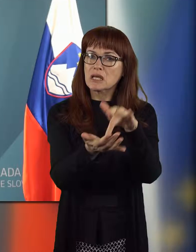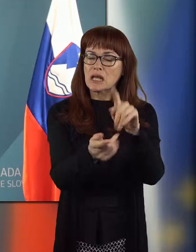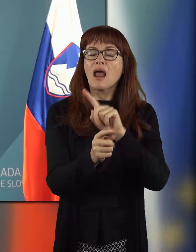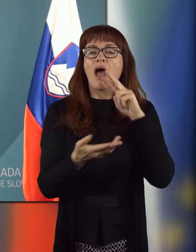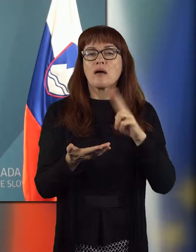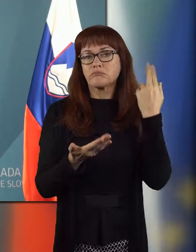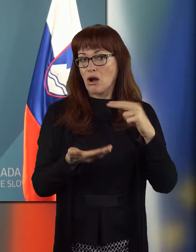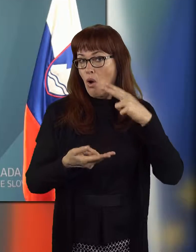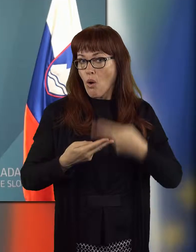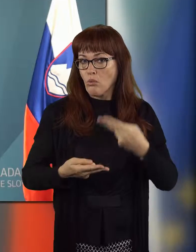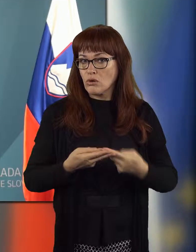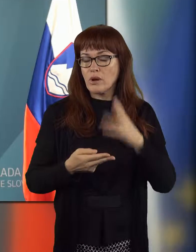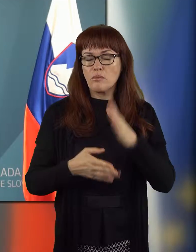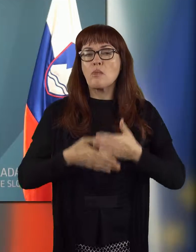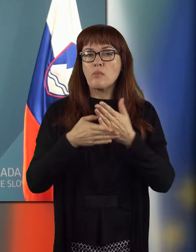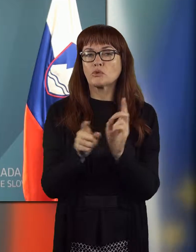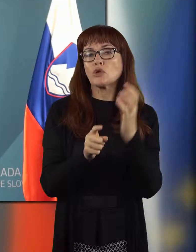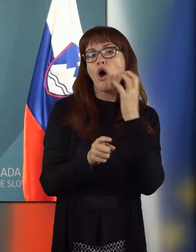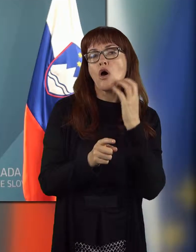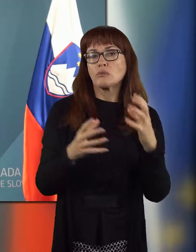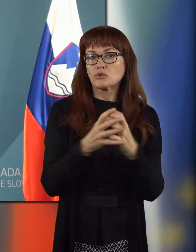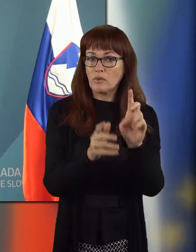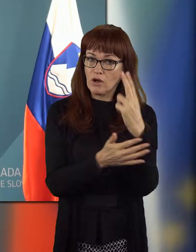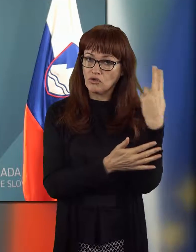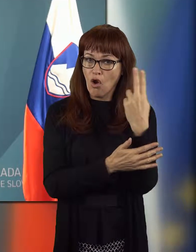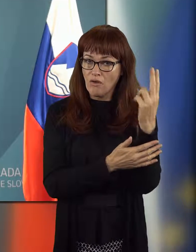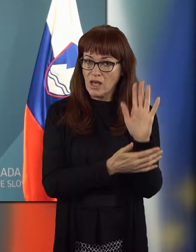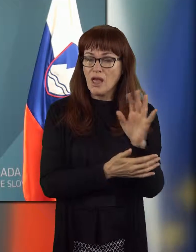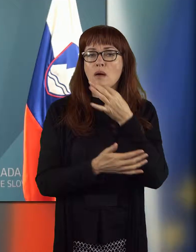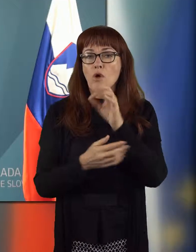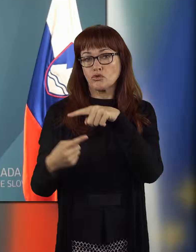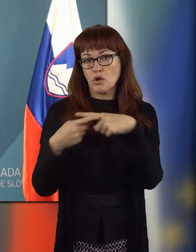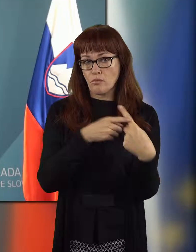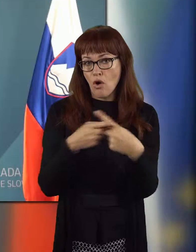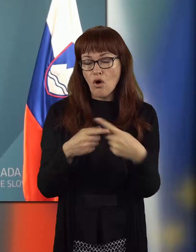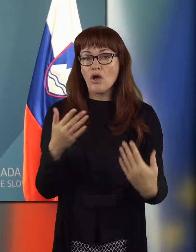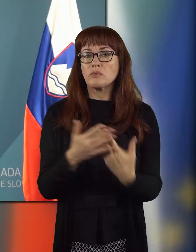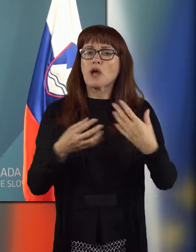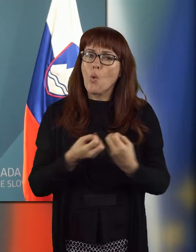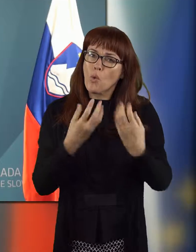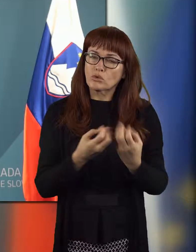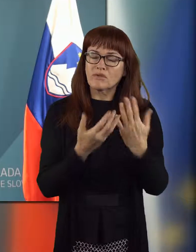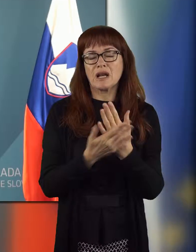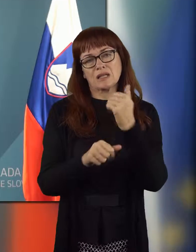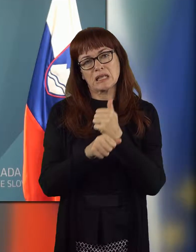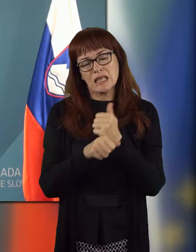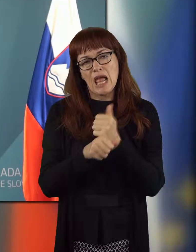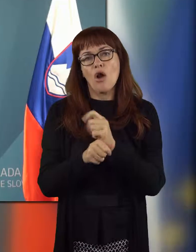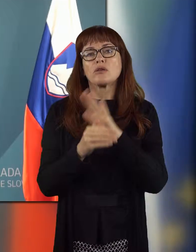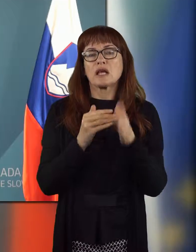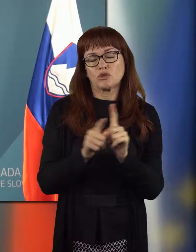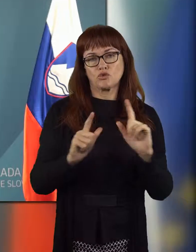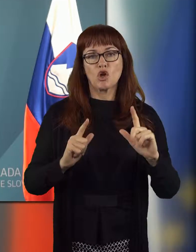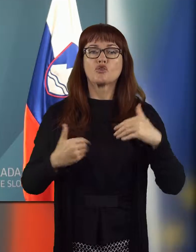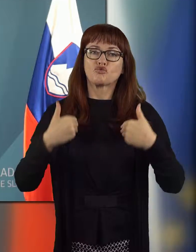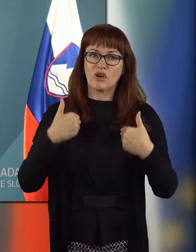smo jih tudi obljubili, torej da bomo pomagali tudi romski skupnosti v Sloveniji k boljšim pogojem za ustvarjanje, za delo, ne